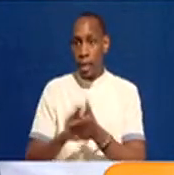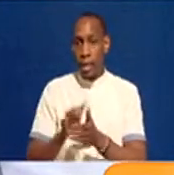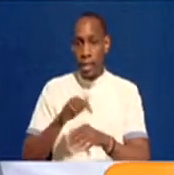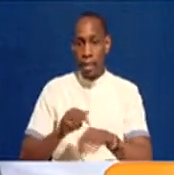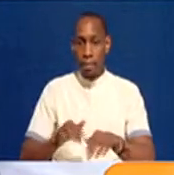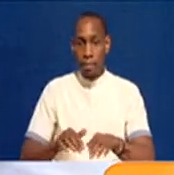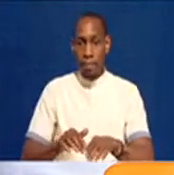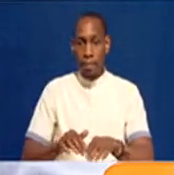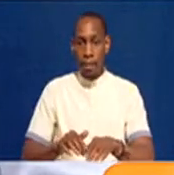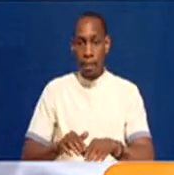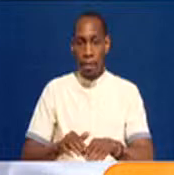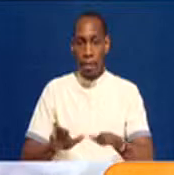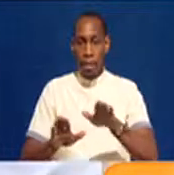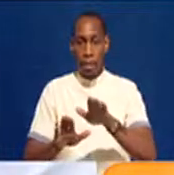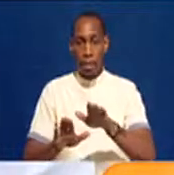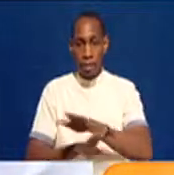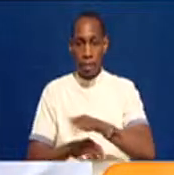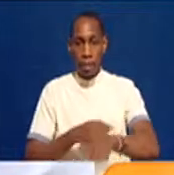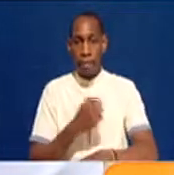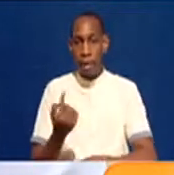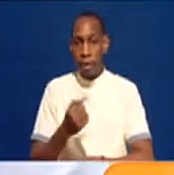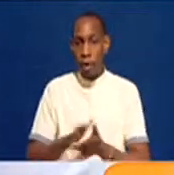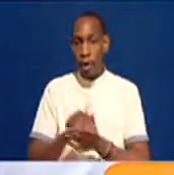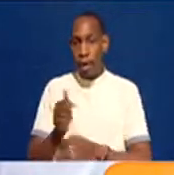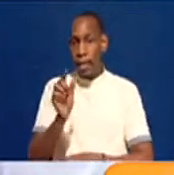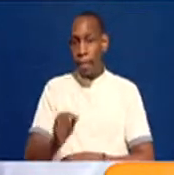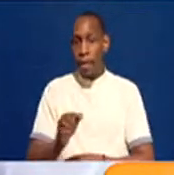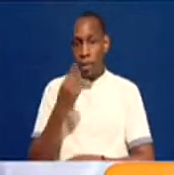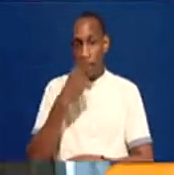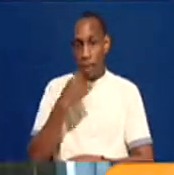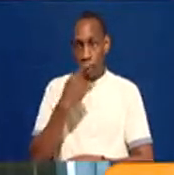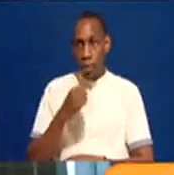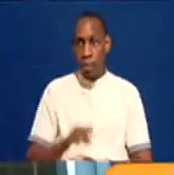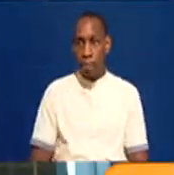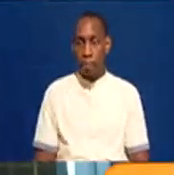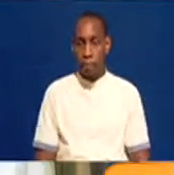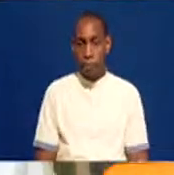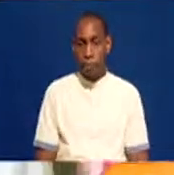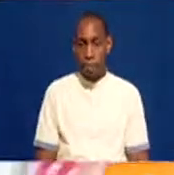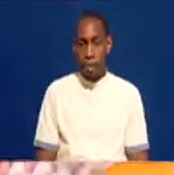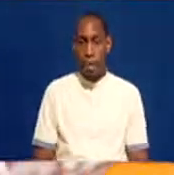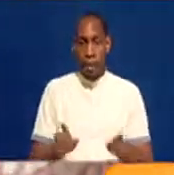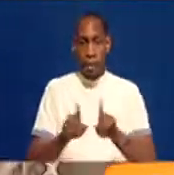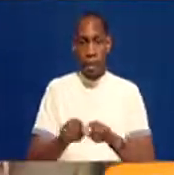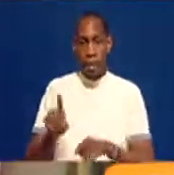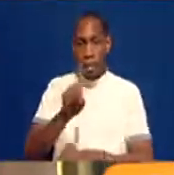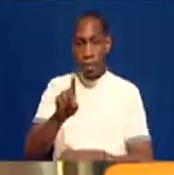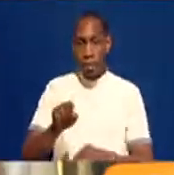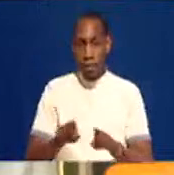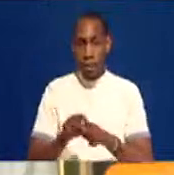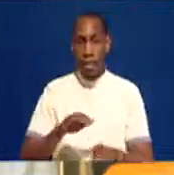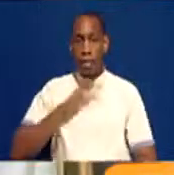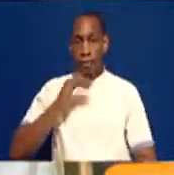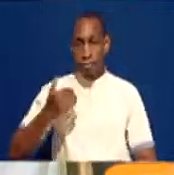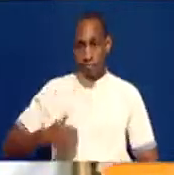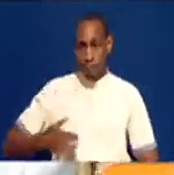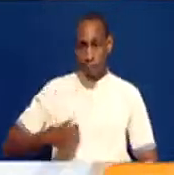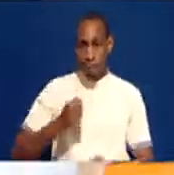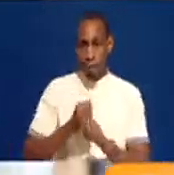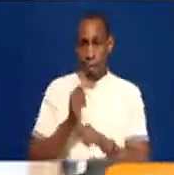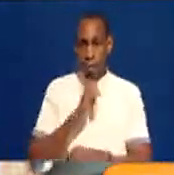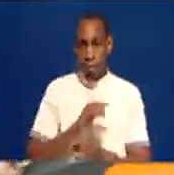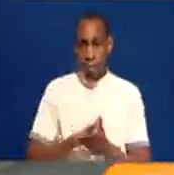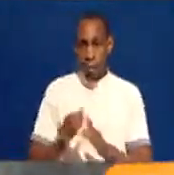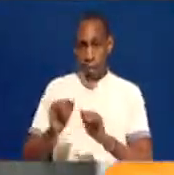peke yake, na iwapo walikuwa na mtu mwingine alienda wapi? Mbali na maswali hayo, ni kuwa upasuaji uliofanyiwa mwili wa